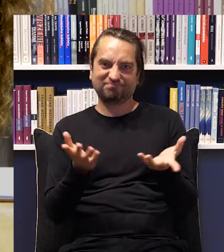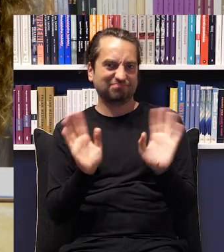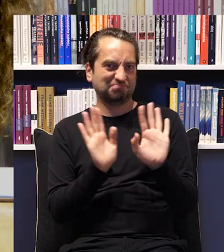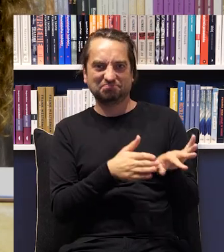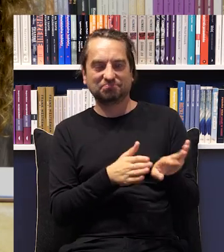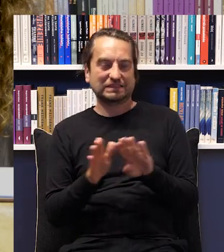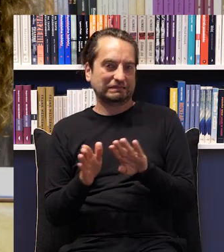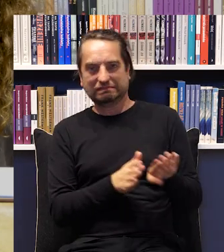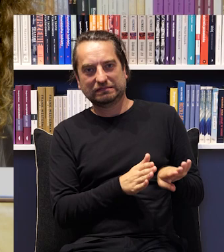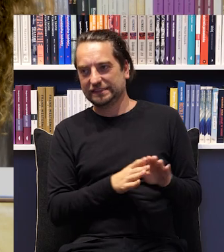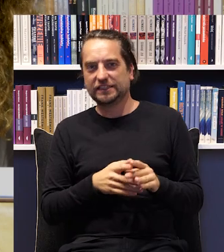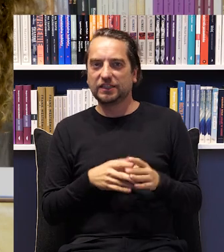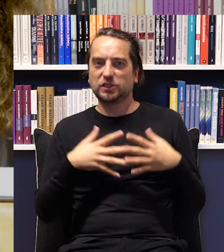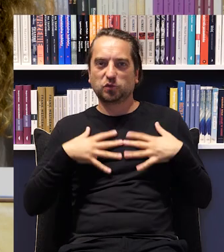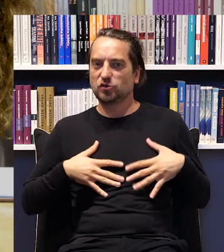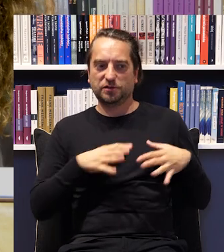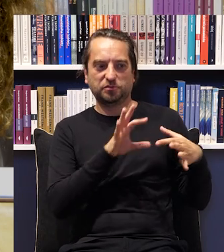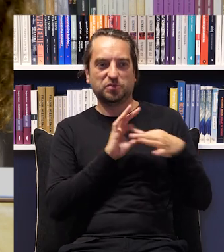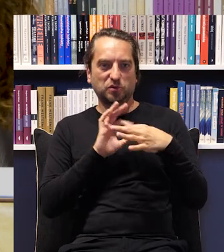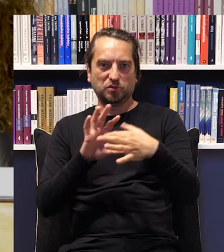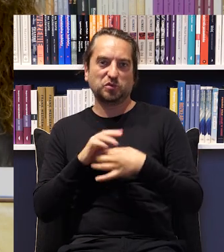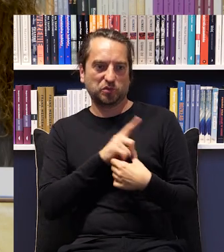no nie utożsamiam się ani z jednym, ani z drugim.